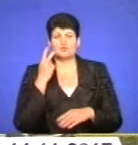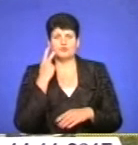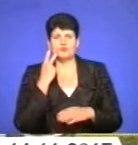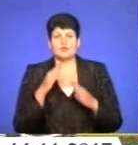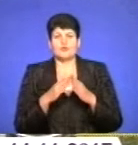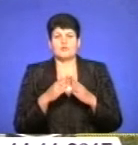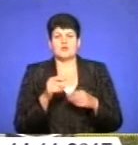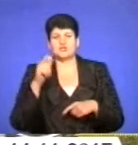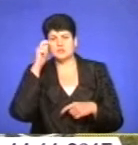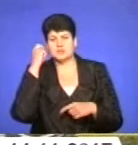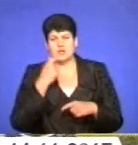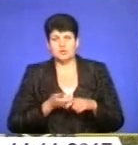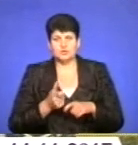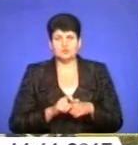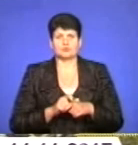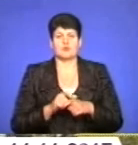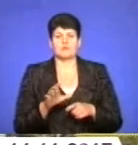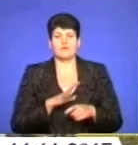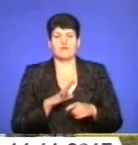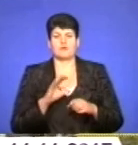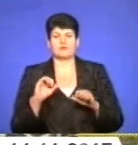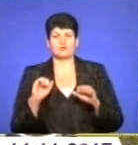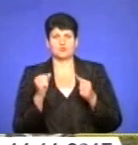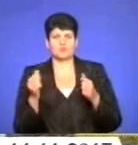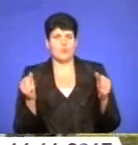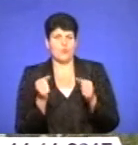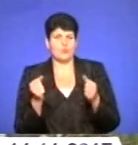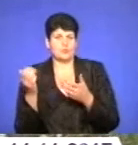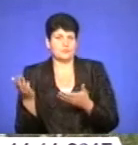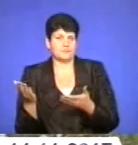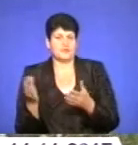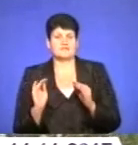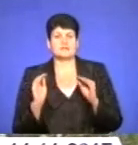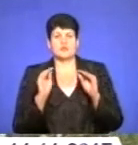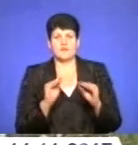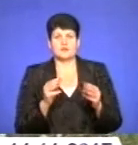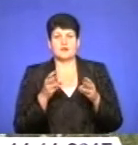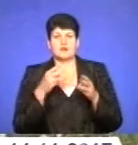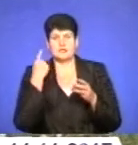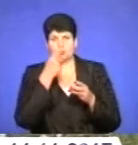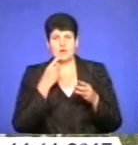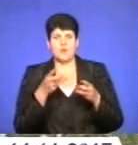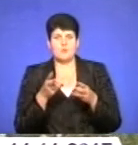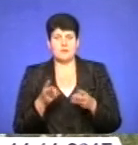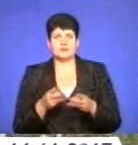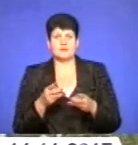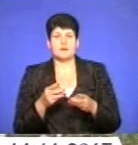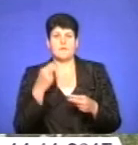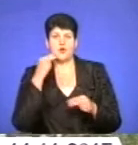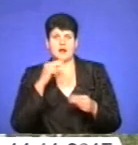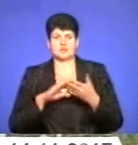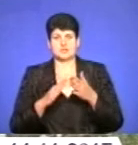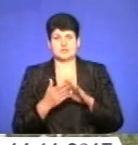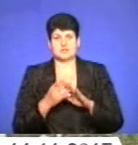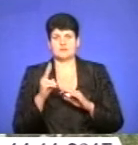дуже душно в зимовий період, а інколи в друзів навпаки дуже прохолодно. І встановлення індивідуального опалення навпаки покращить ситуацію